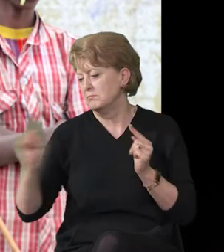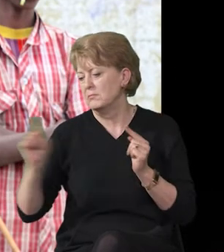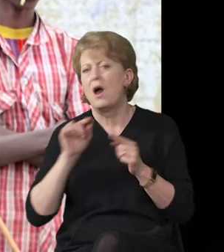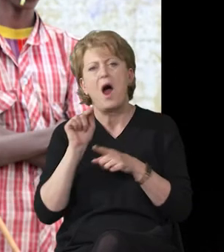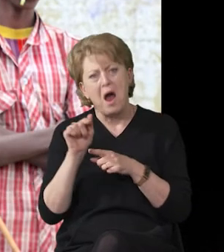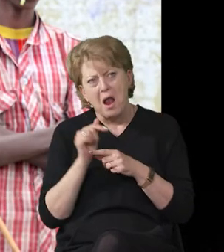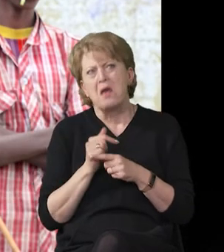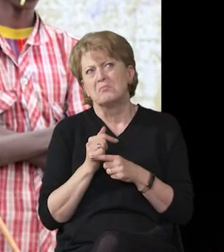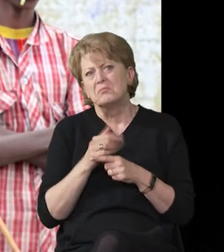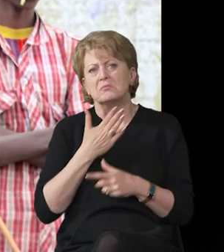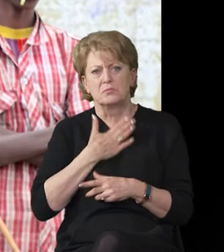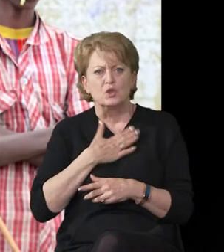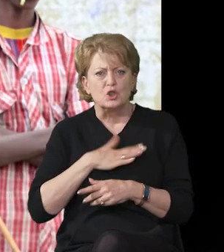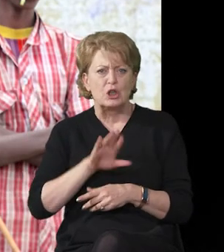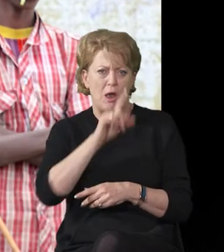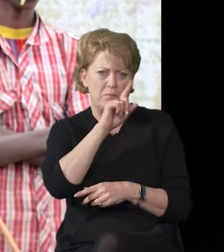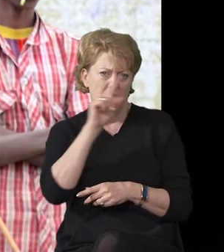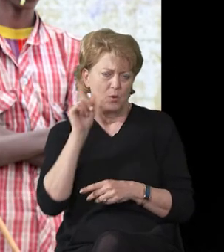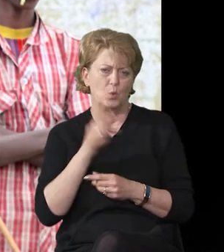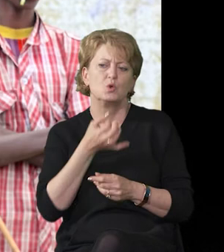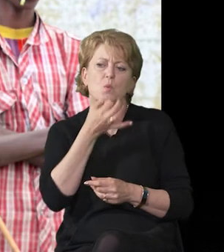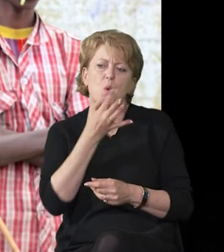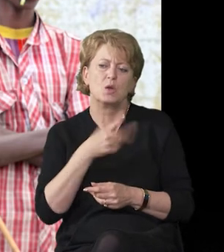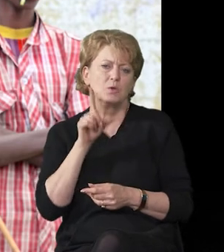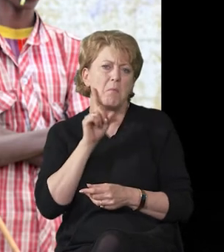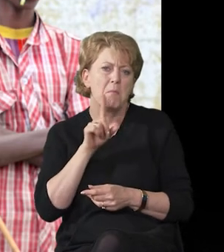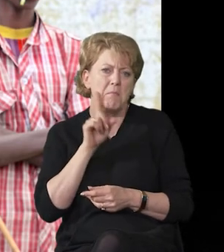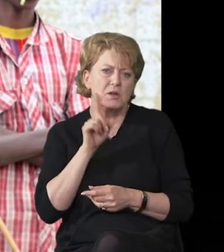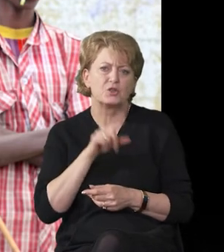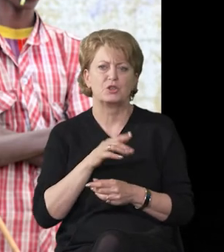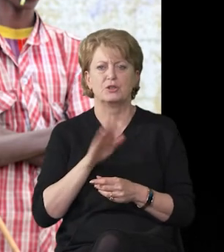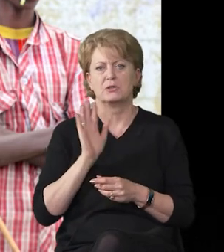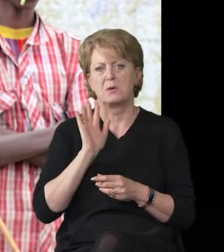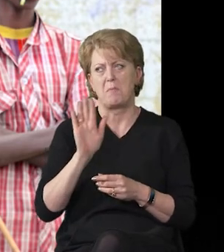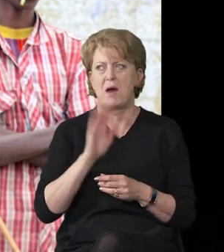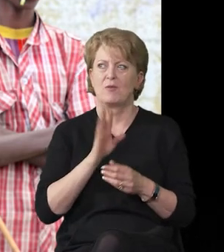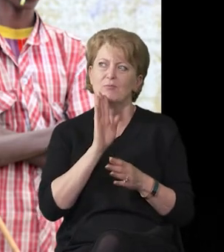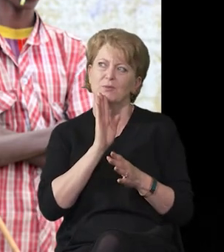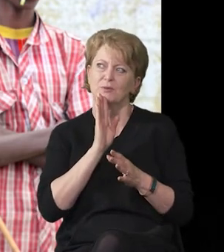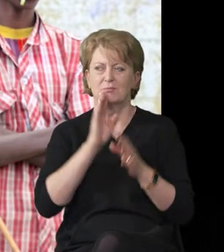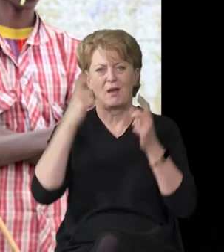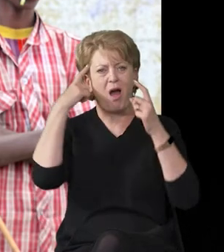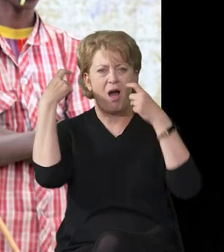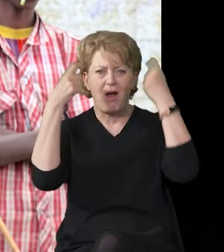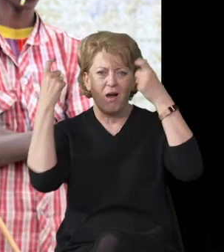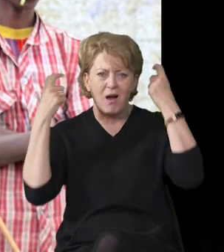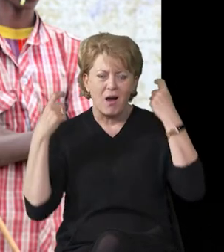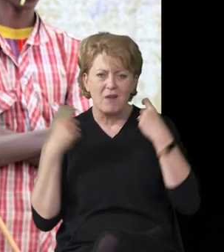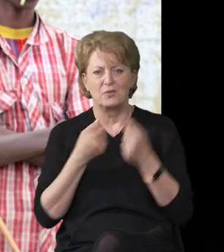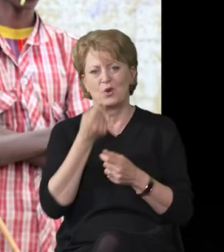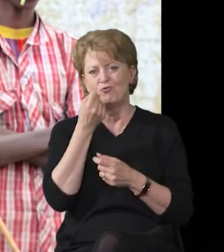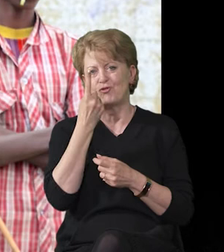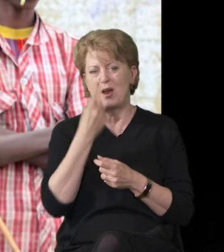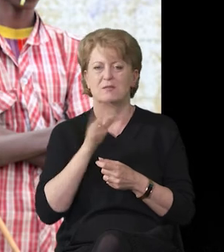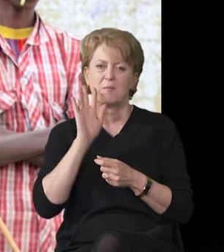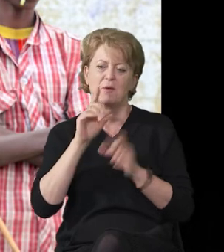szczególnie tutaj młodzi mężczyźni mają takie pseudo-afro i bardzo się lansują, czasami wkładając sobie jakąś ozdobę